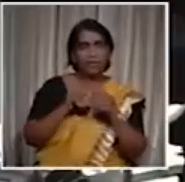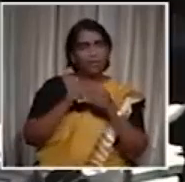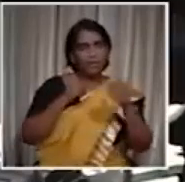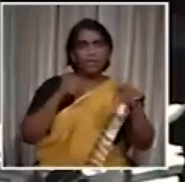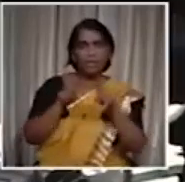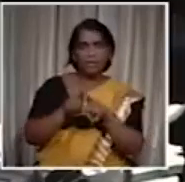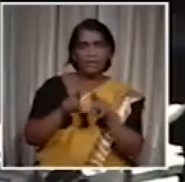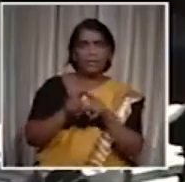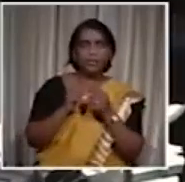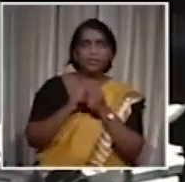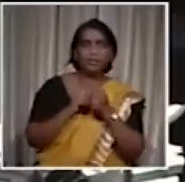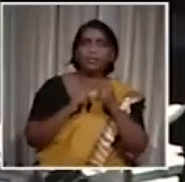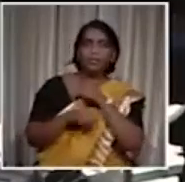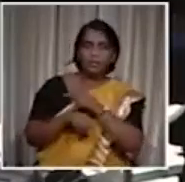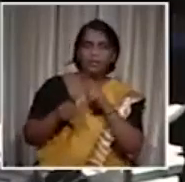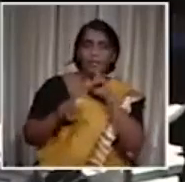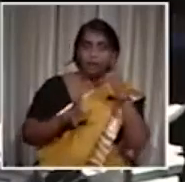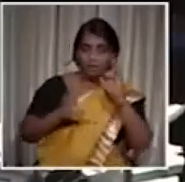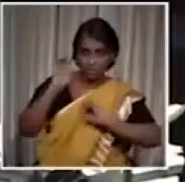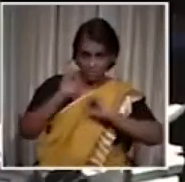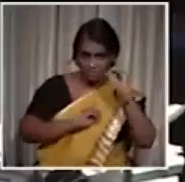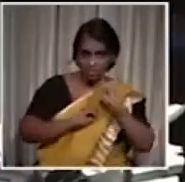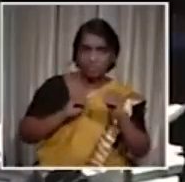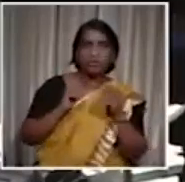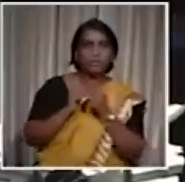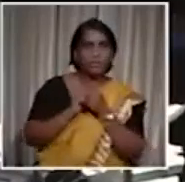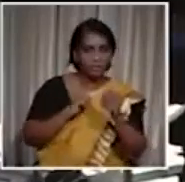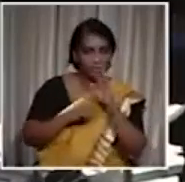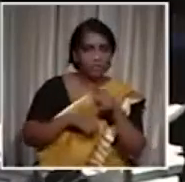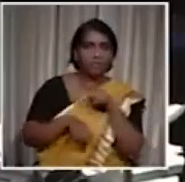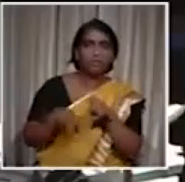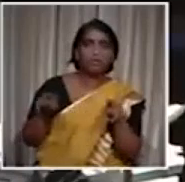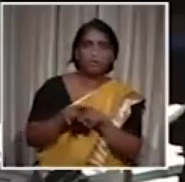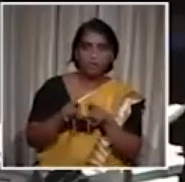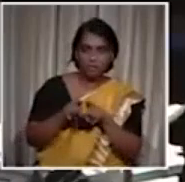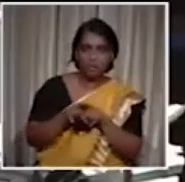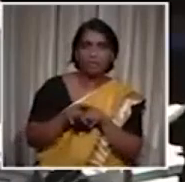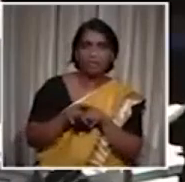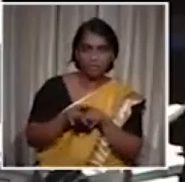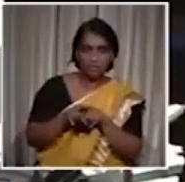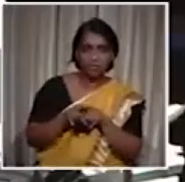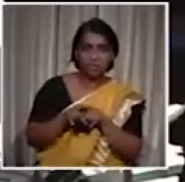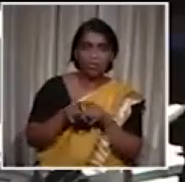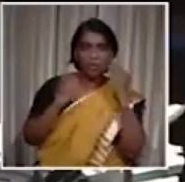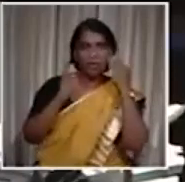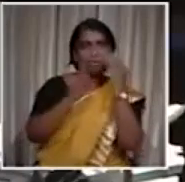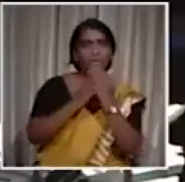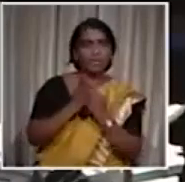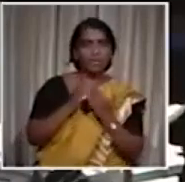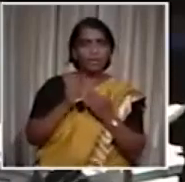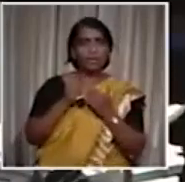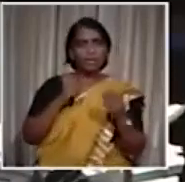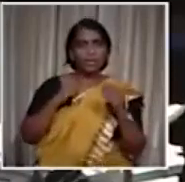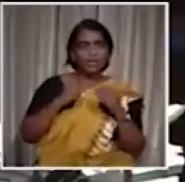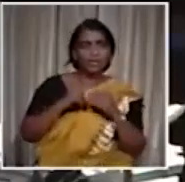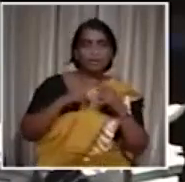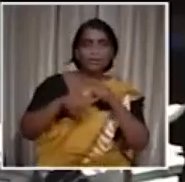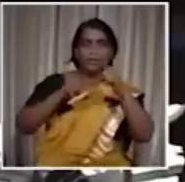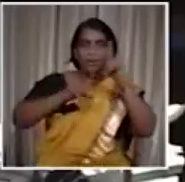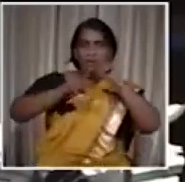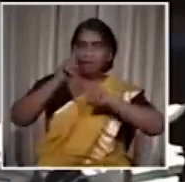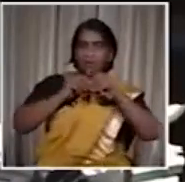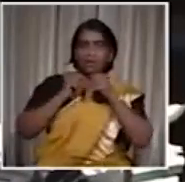සිරි බැඳුම් කර වලින් ණය පංගුව 80ක් කරන් තිබෙන්නේ රනිල් වික්‍රමසිංහ මහත්මගේ පාලන කාලයේ ඒ වගේම එතුමා කිව්ව මොකද්ද ත්‍රිකුණමලේ තෙල් ටැංකිය සංකේත සම්පූර්ණ